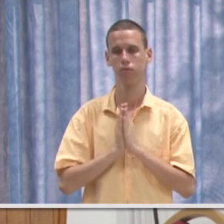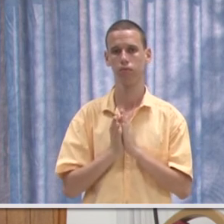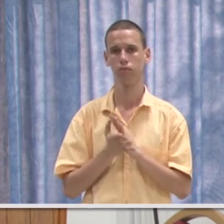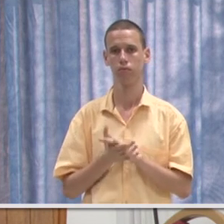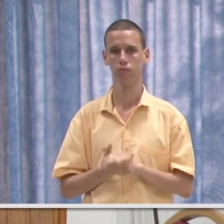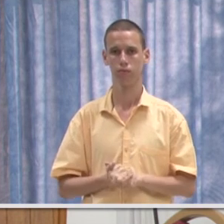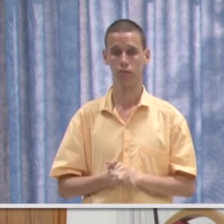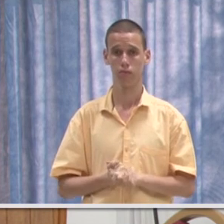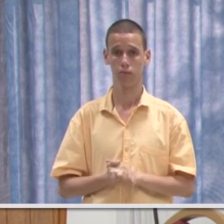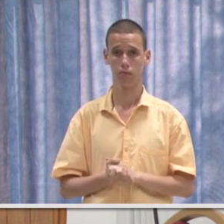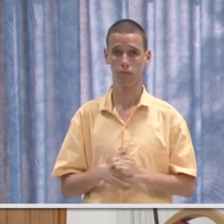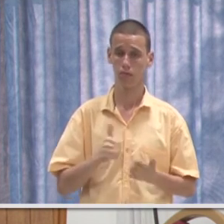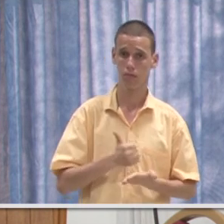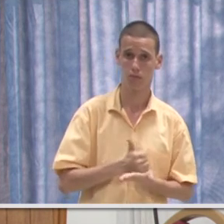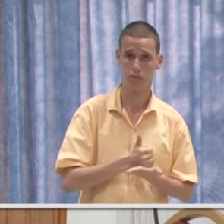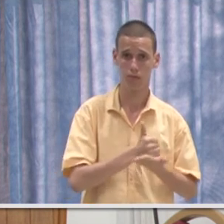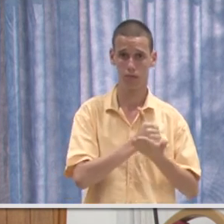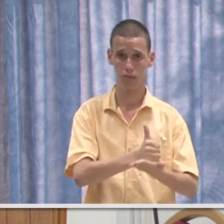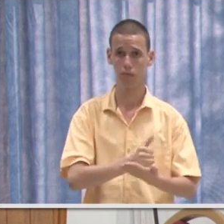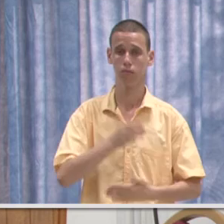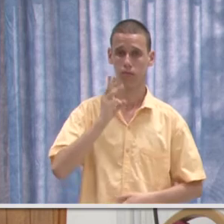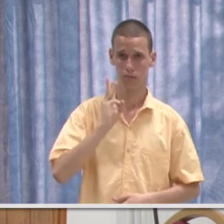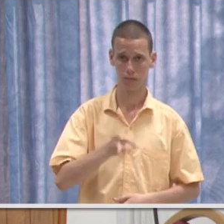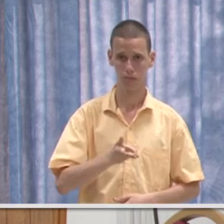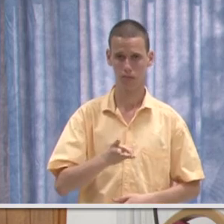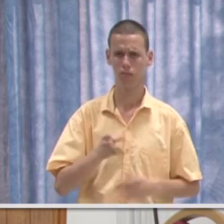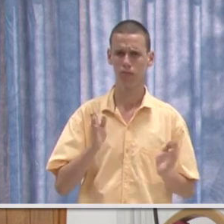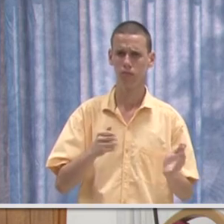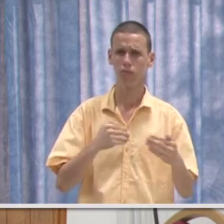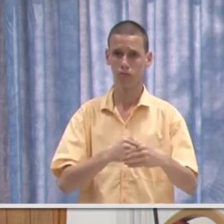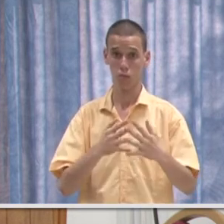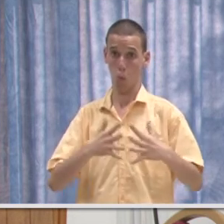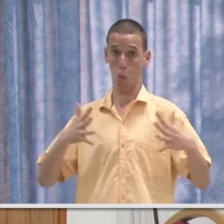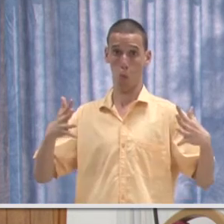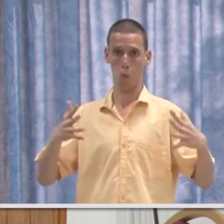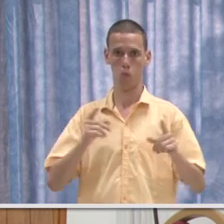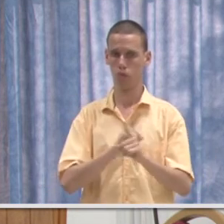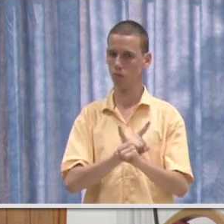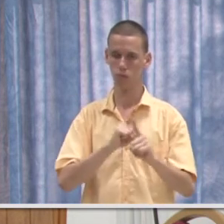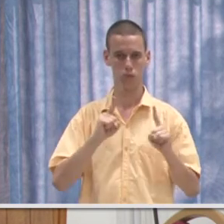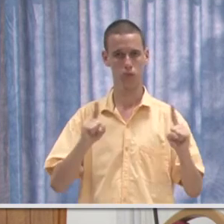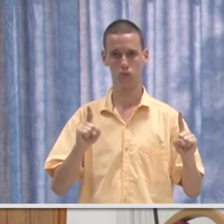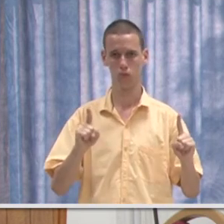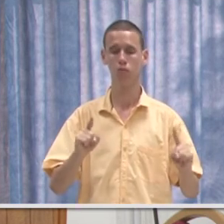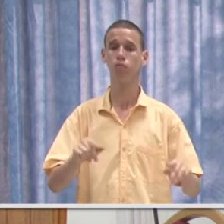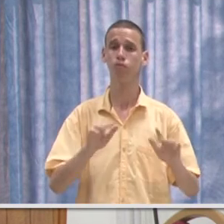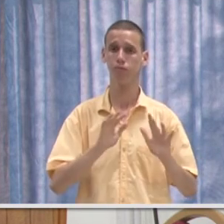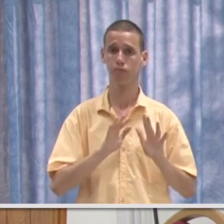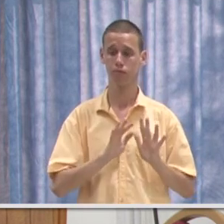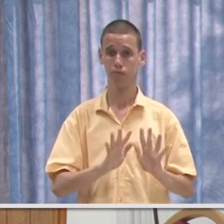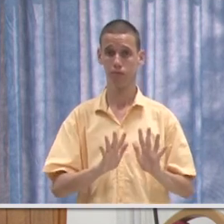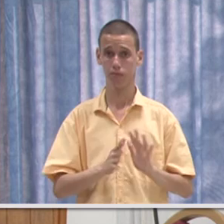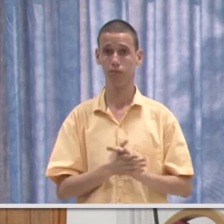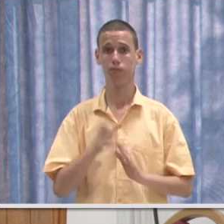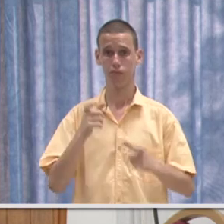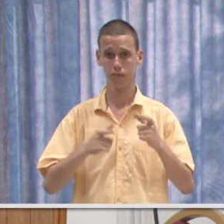coopération. Est-ce qu'on est capable de finir? Après, nous sommes capables al voir ça ben dit mon petit aller dans sortir en quarantaine